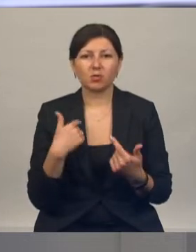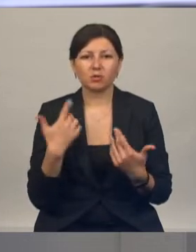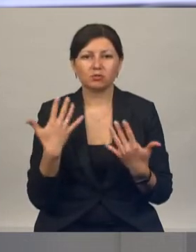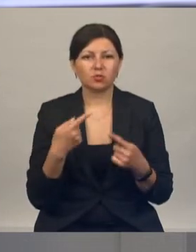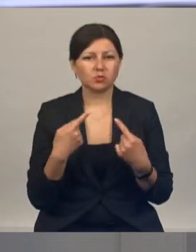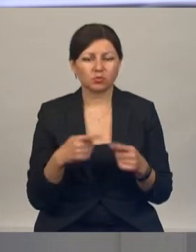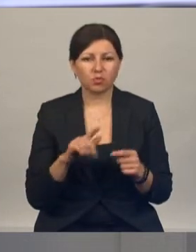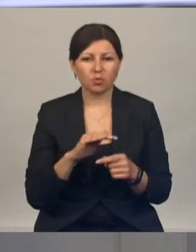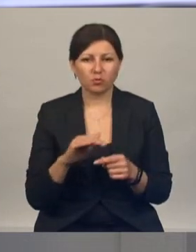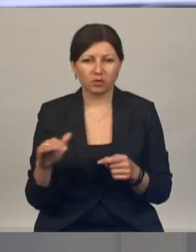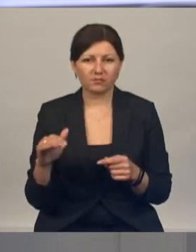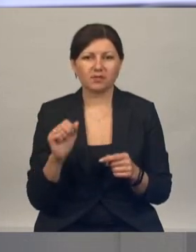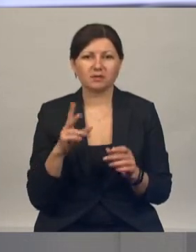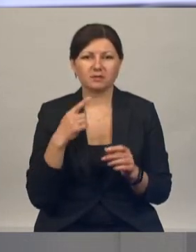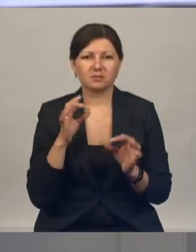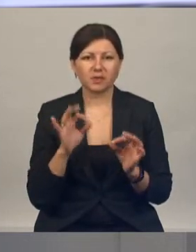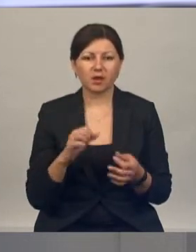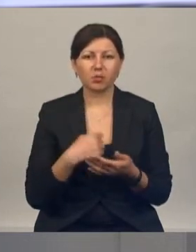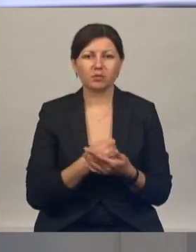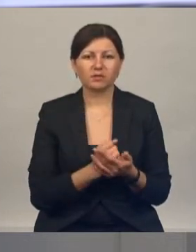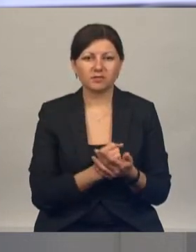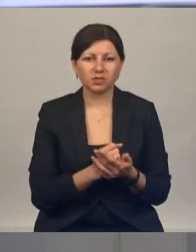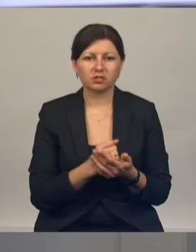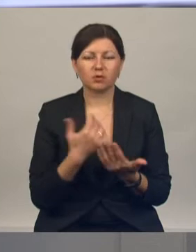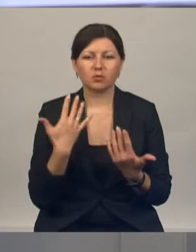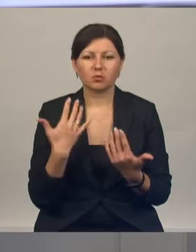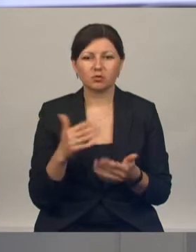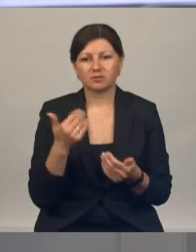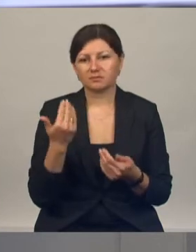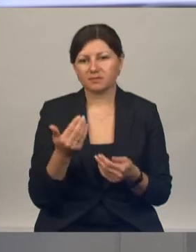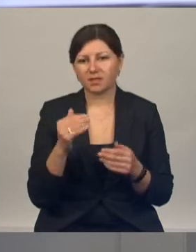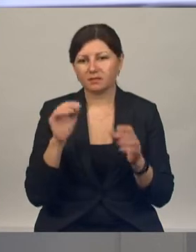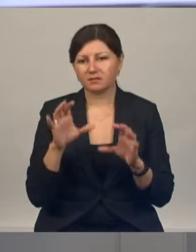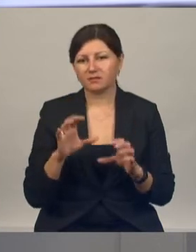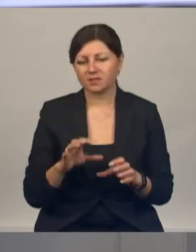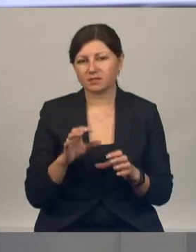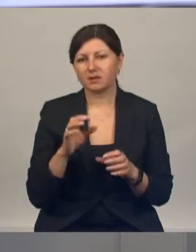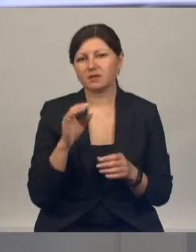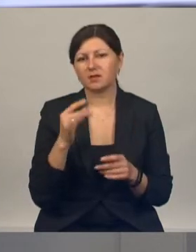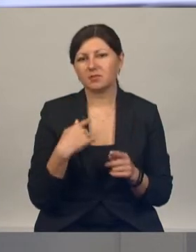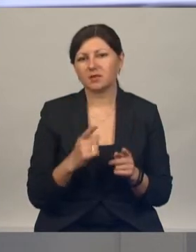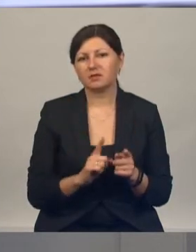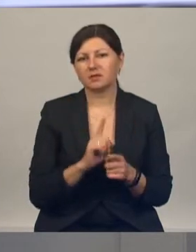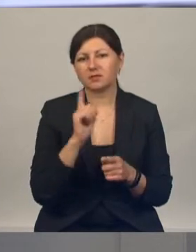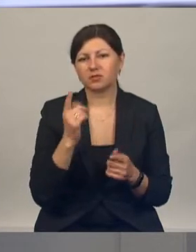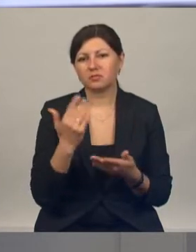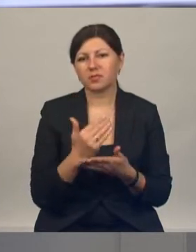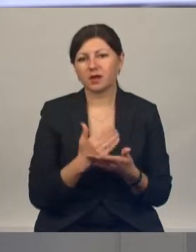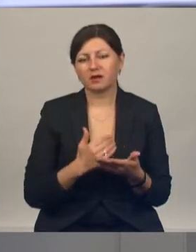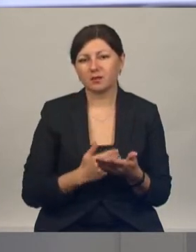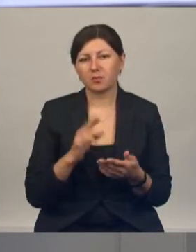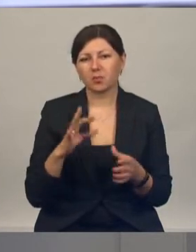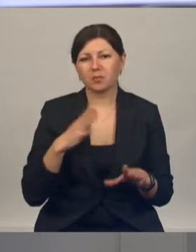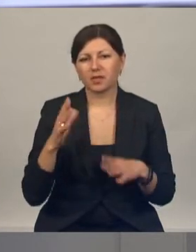принципиально другой уровень, как было верно сказано, утверждены федеральный стандарт спортивной подготовки, и мы запустили несколько программ по